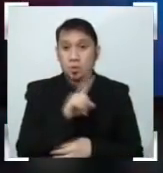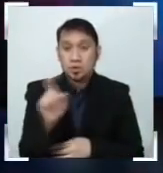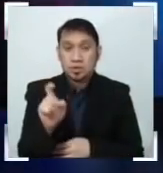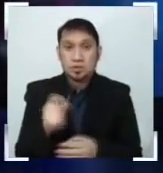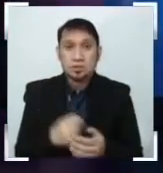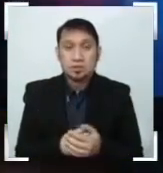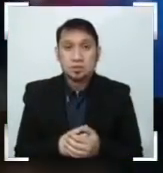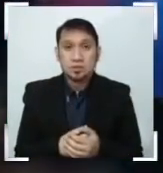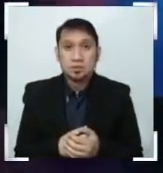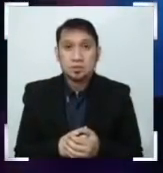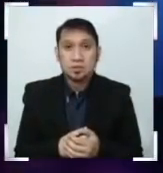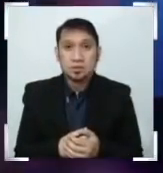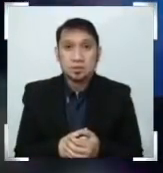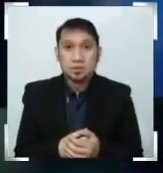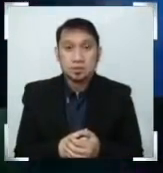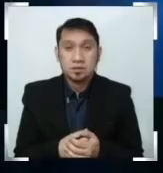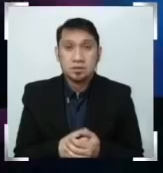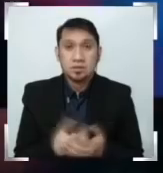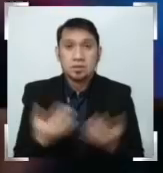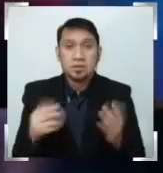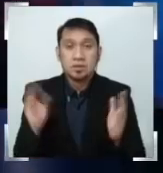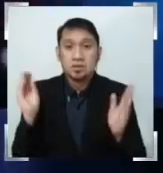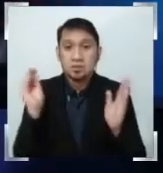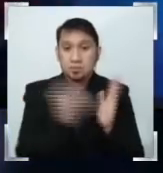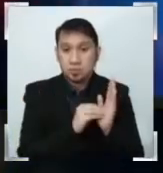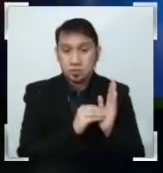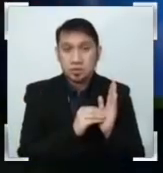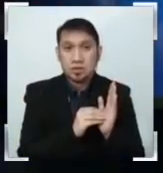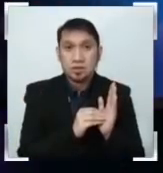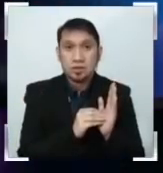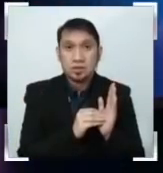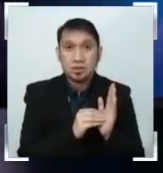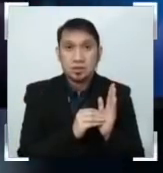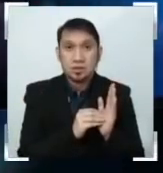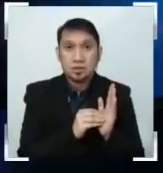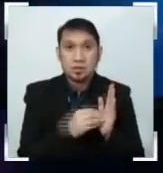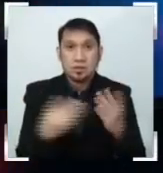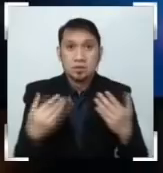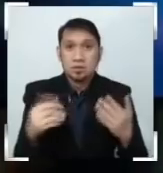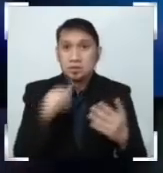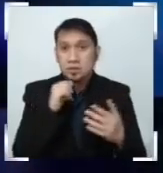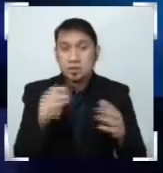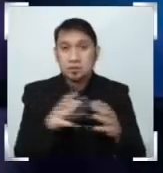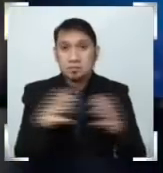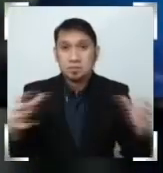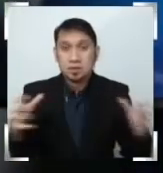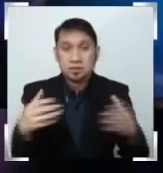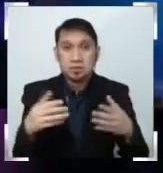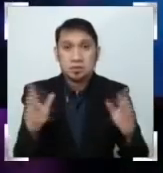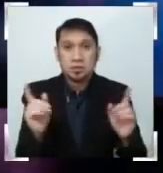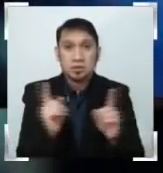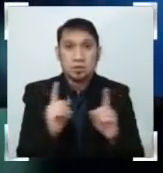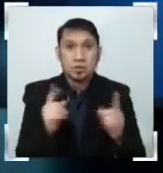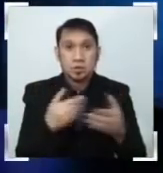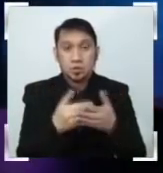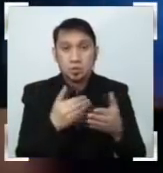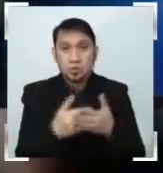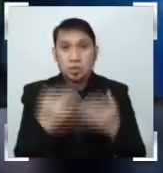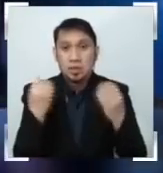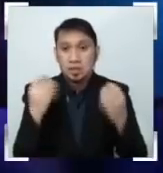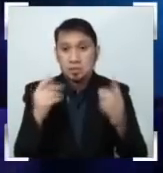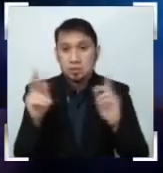kasi yung pag-ano naman nilagay, ano naman siya eh, they were that close. Sa dami lang kasi talaga ng ano, nag-attend, tapos